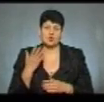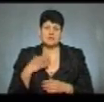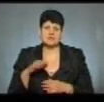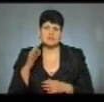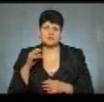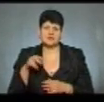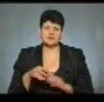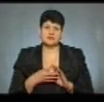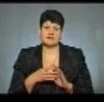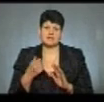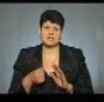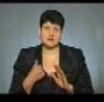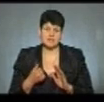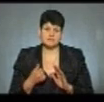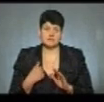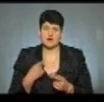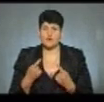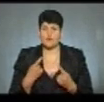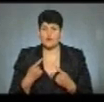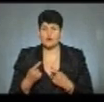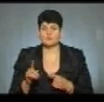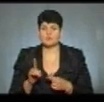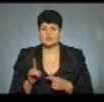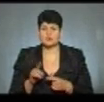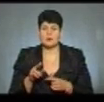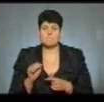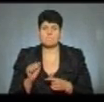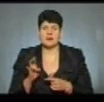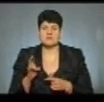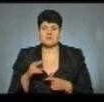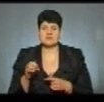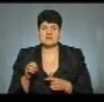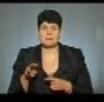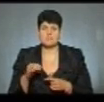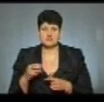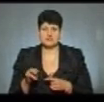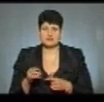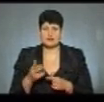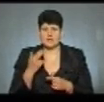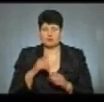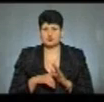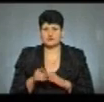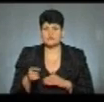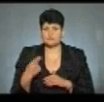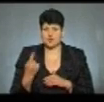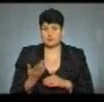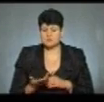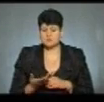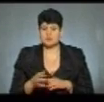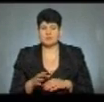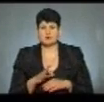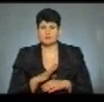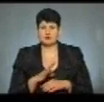згадуючи 2009 рік, ми говоримо, що пандемічний грип також розпочався з Тернопільської області. І було